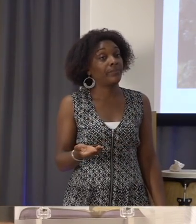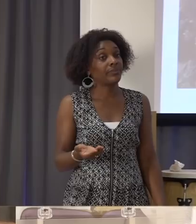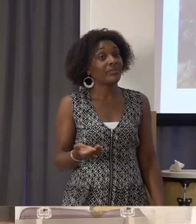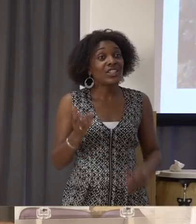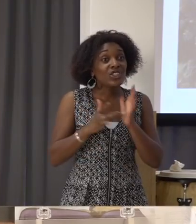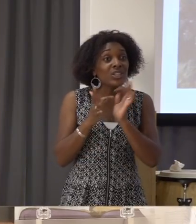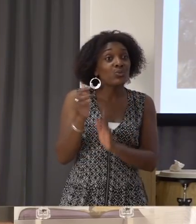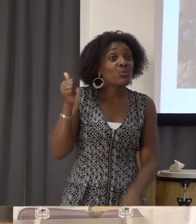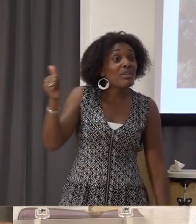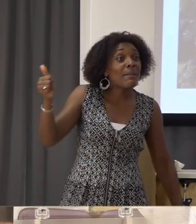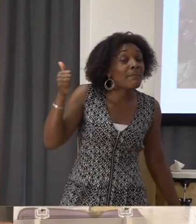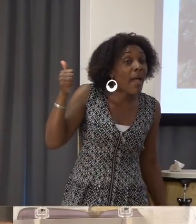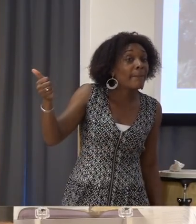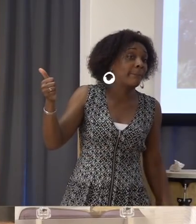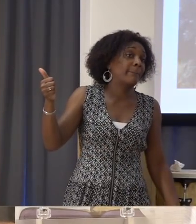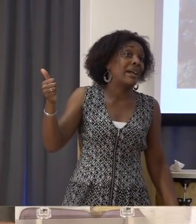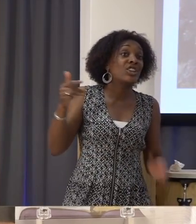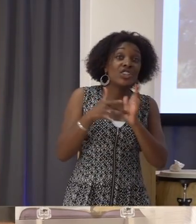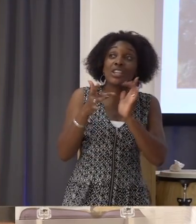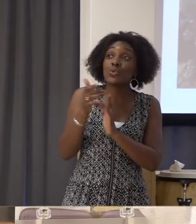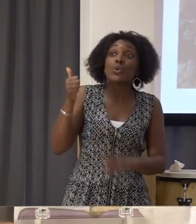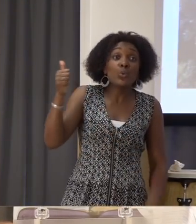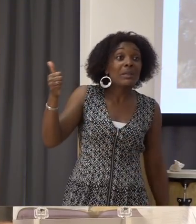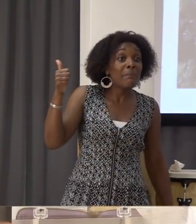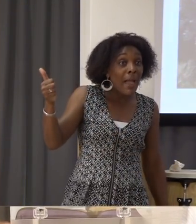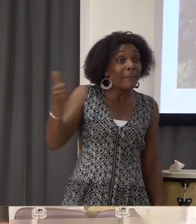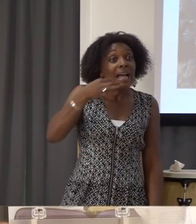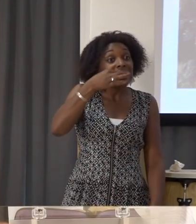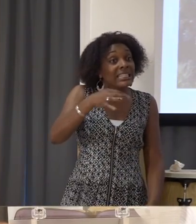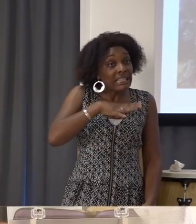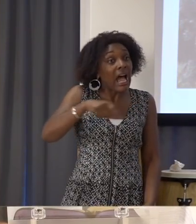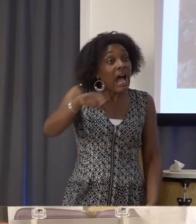Jésus même a reconnu leur présence.